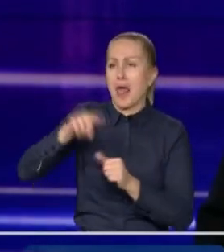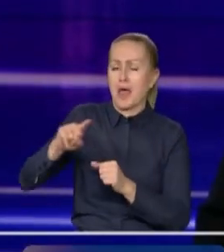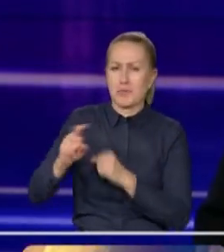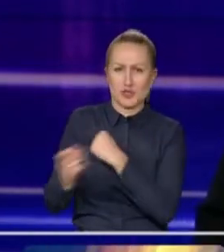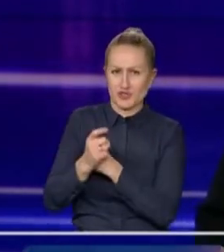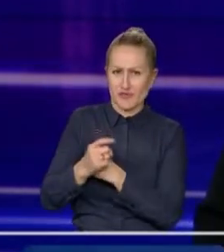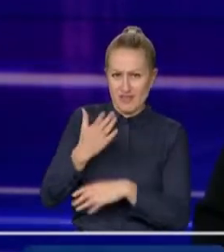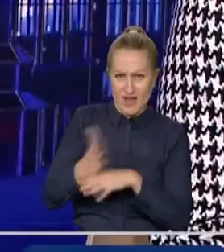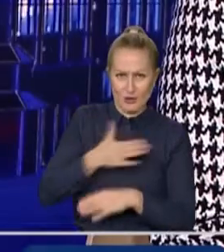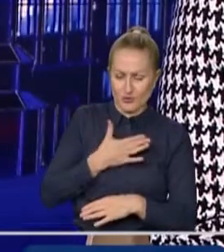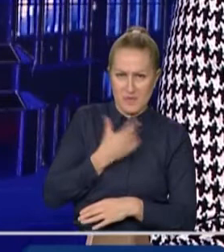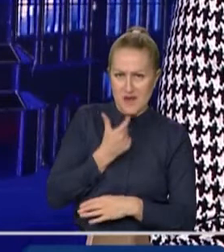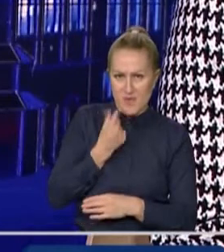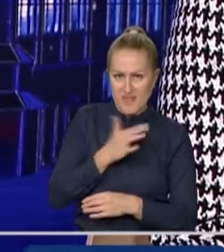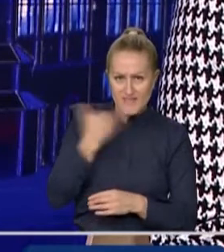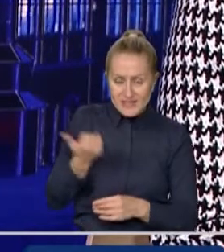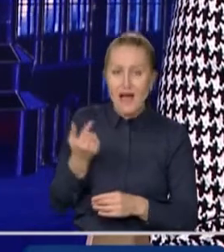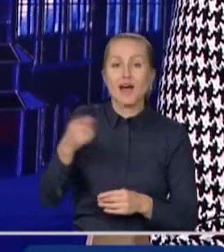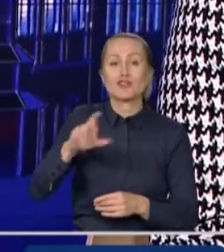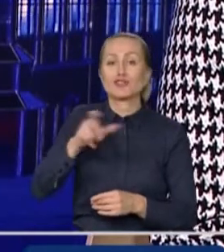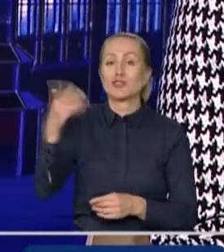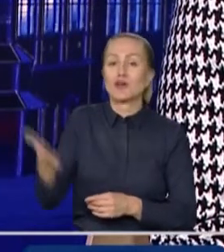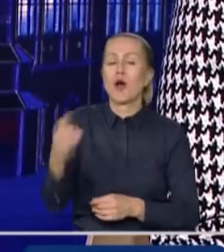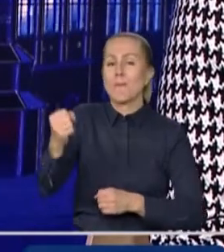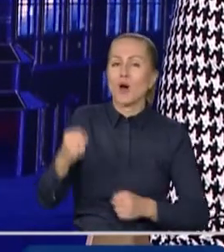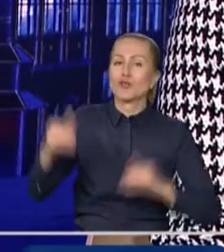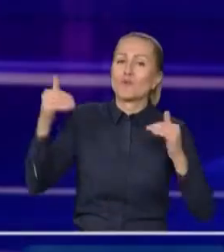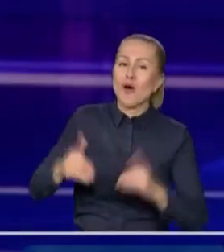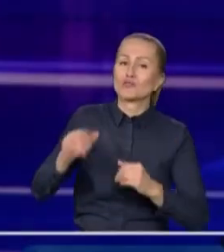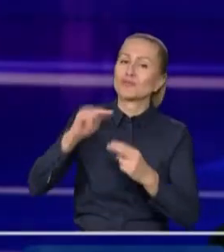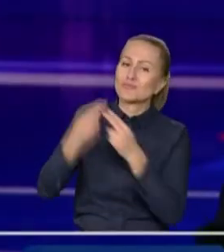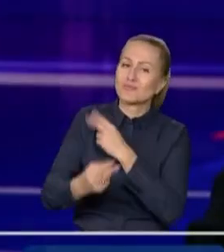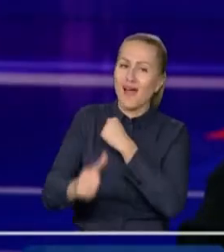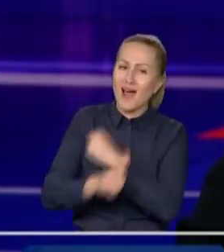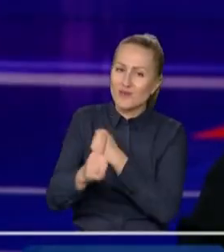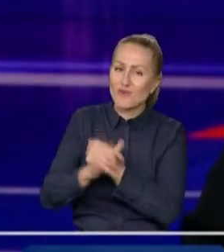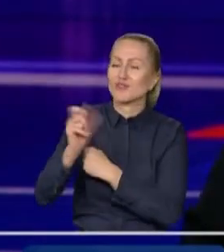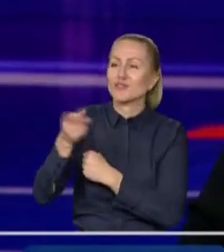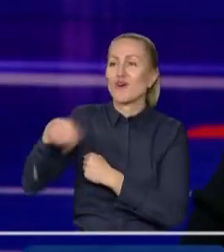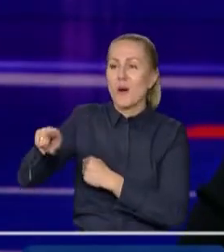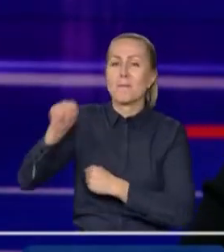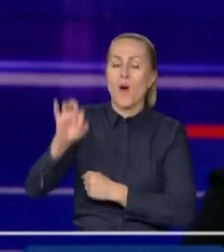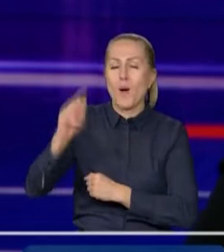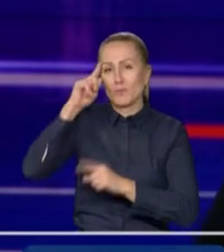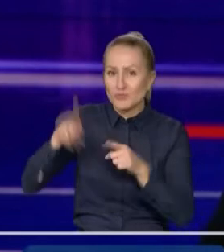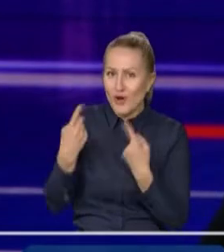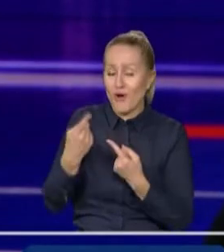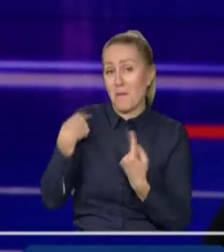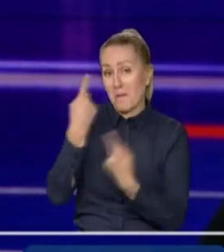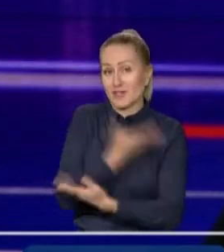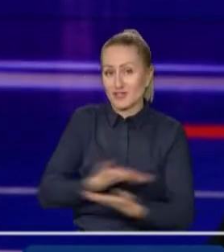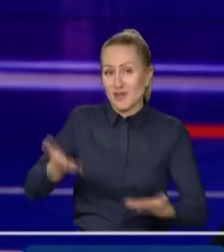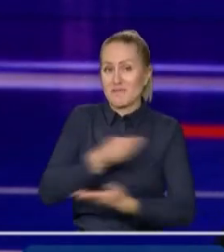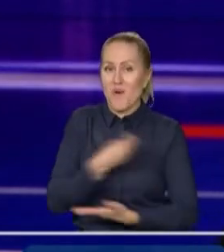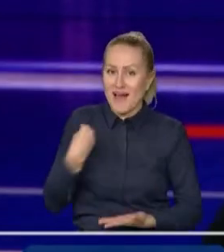pani poseł może użyć takiego argumentu, który przekonałby Platformę Obywatelską? Bo myślę, że Polacy chyba